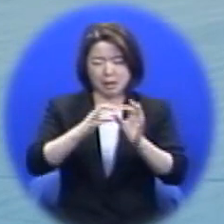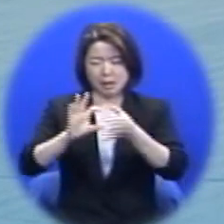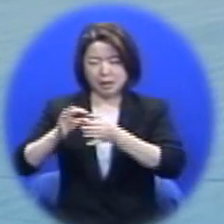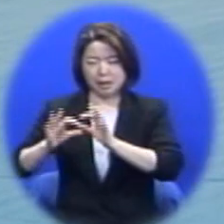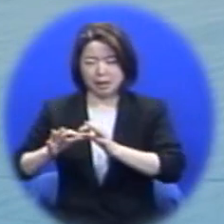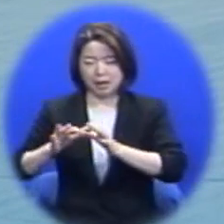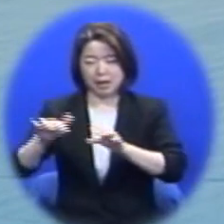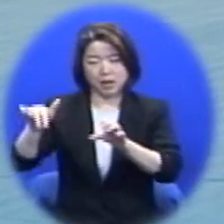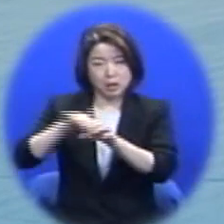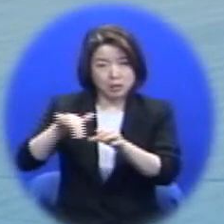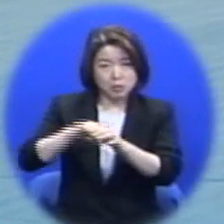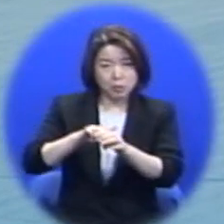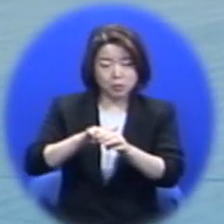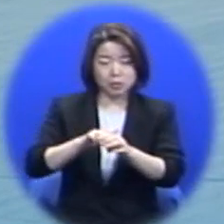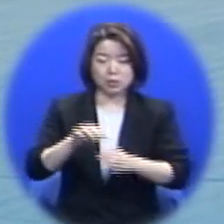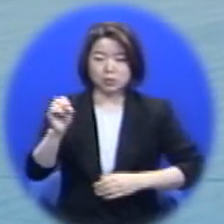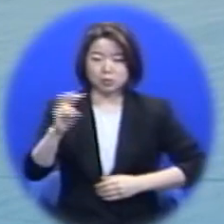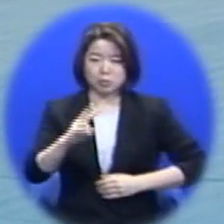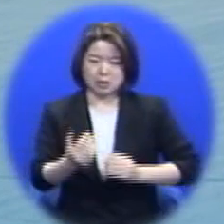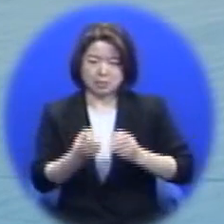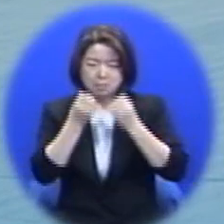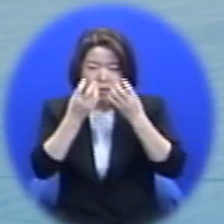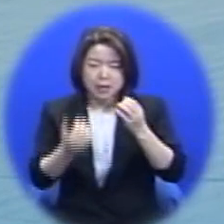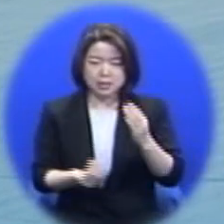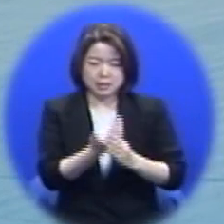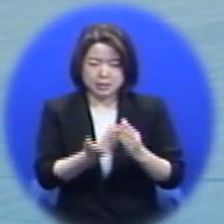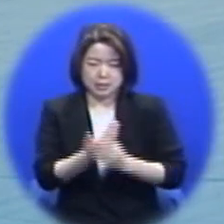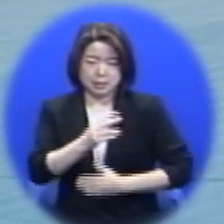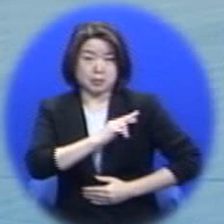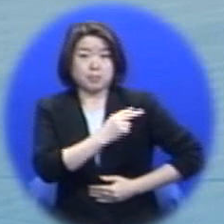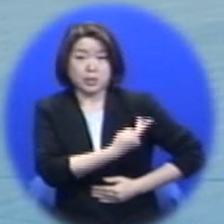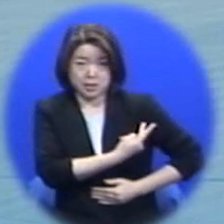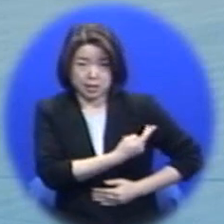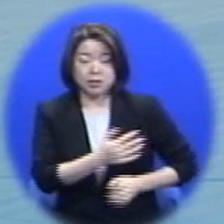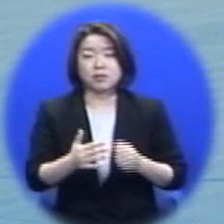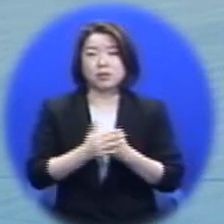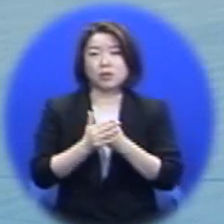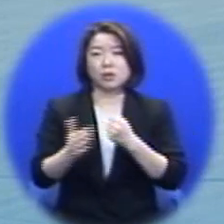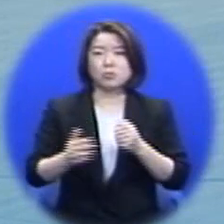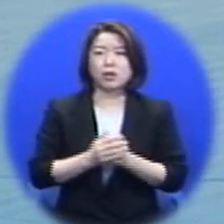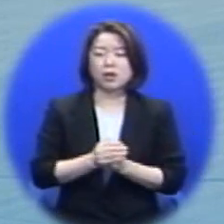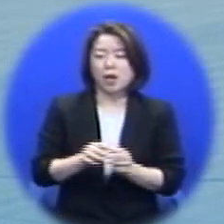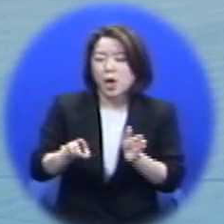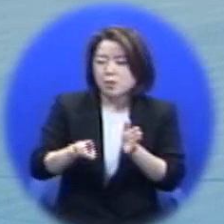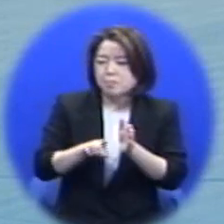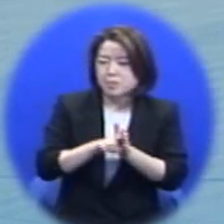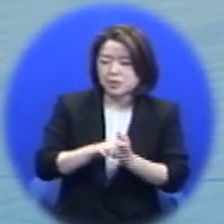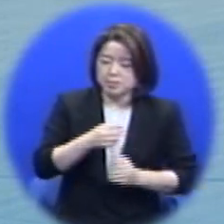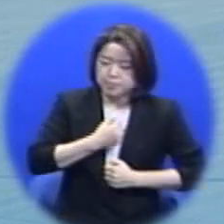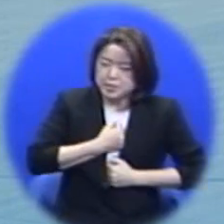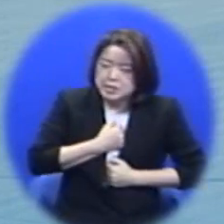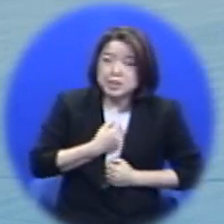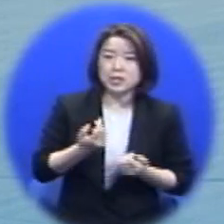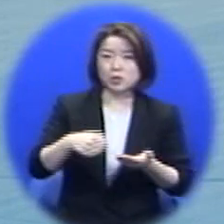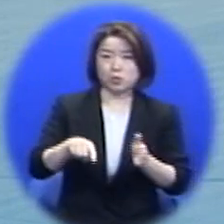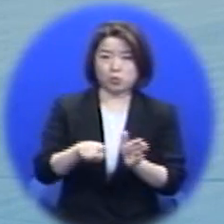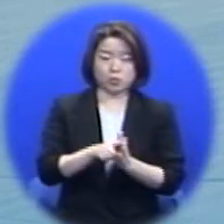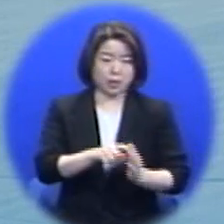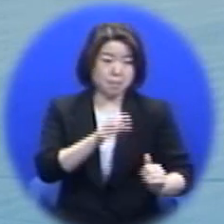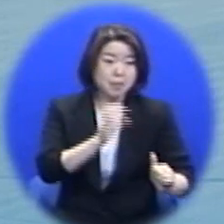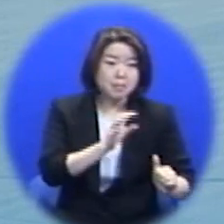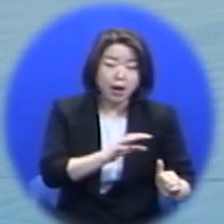그리고 일어나는 이단들 그로 인해서 믿음을 지키기 위해서 핍박을 당해야